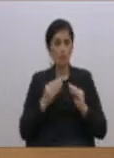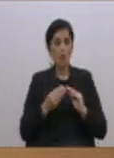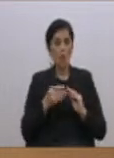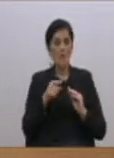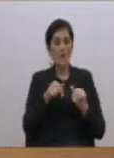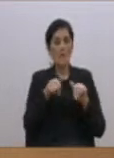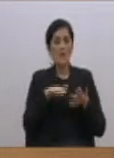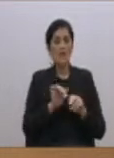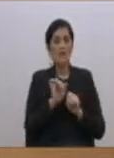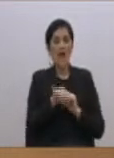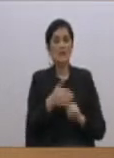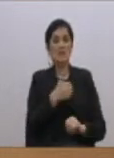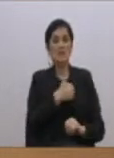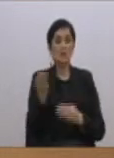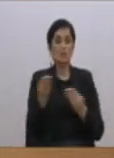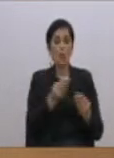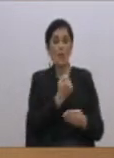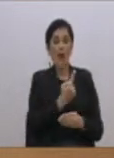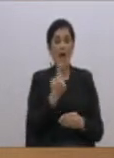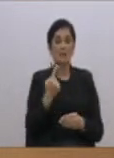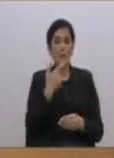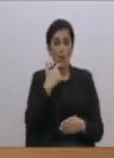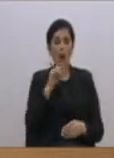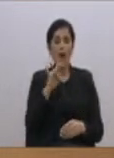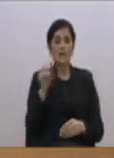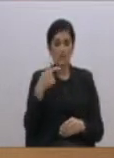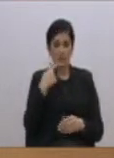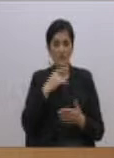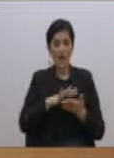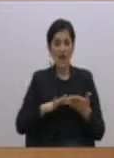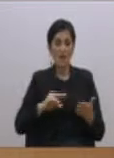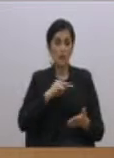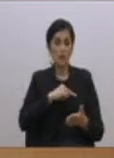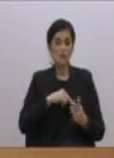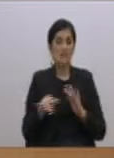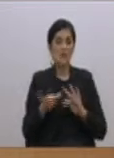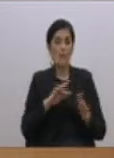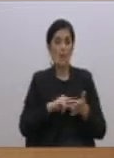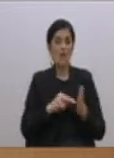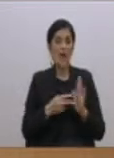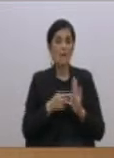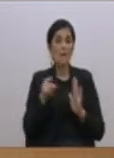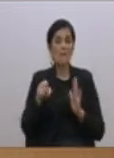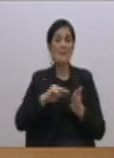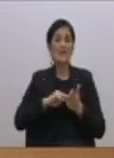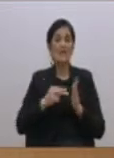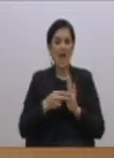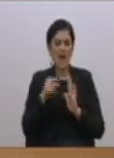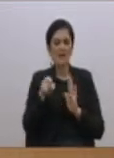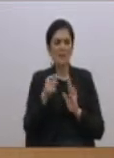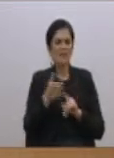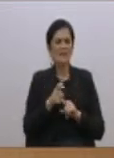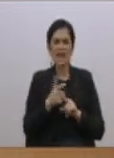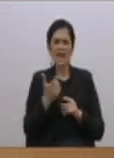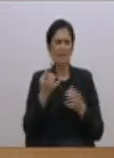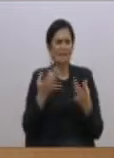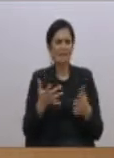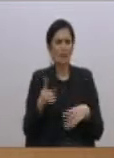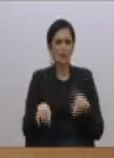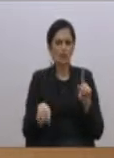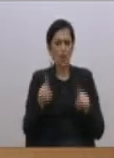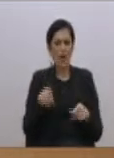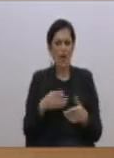იმედის მომცემი იყო ერთადერთი ის, რომ ზანა რო გავაგზავნებთ მუშაობას და სამოქმედო გეგმაო, თუმცა ის გეგმაც არის ძალიან ზოგადი.